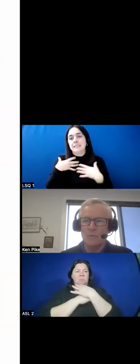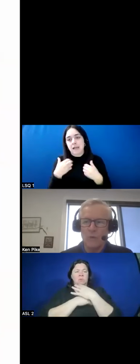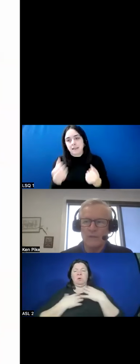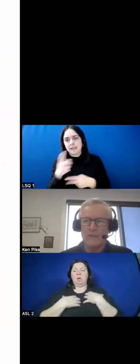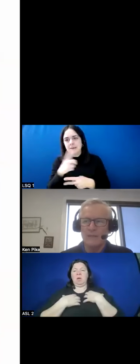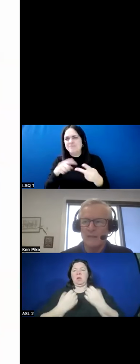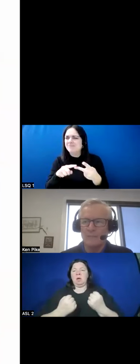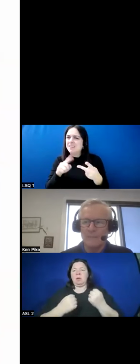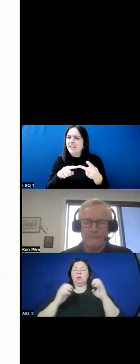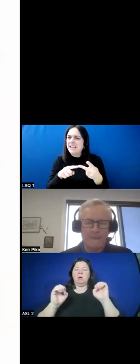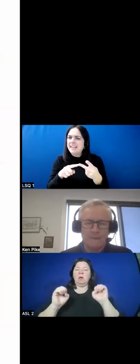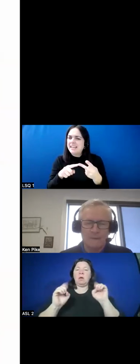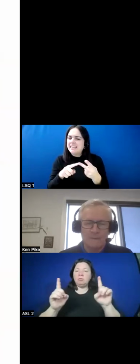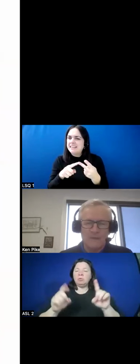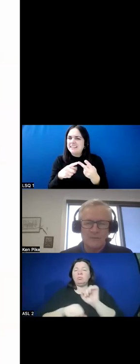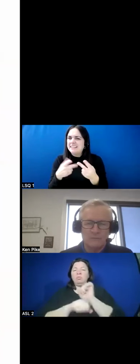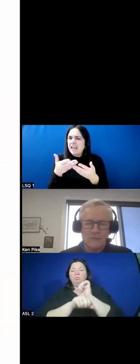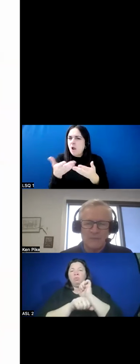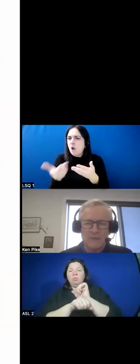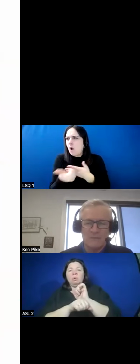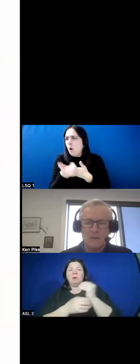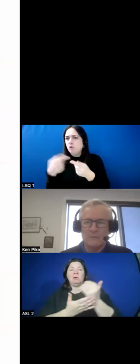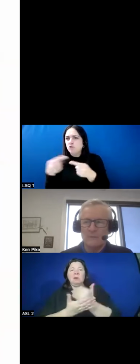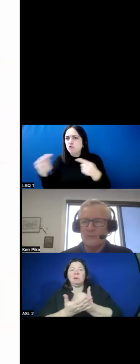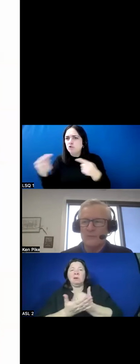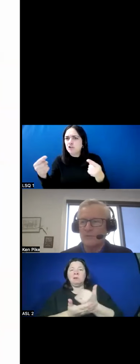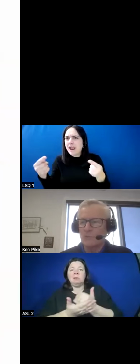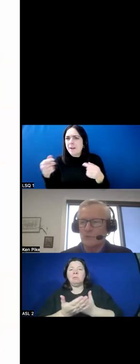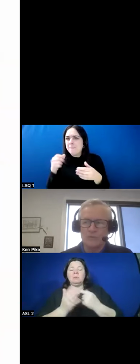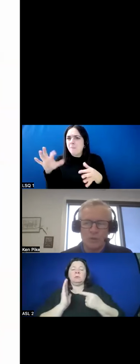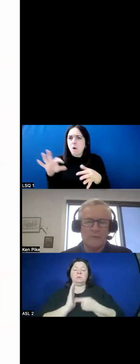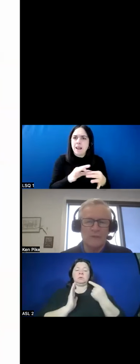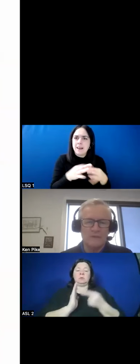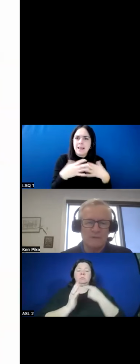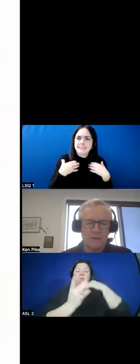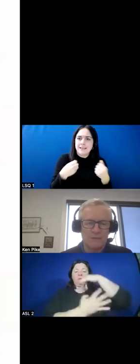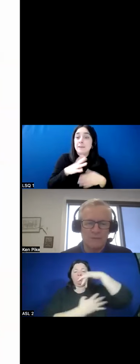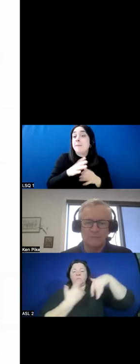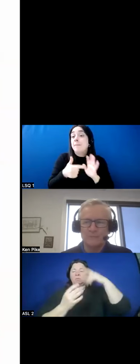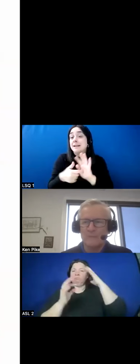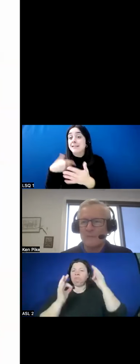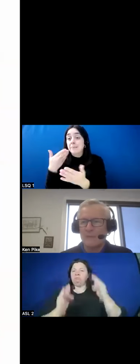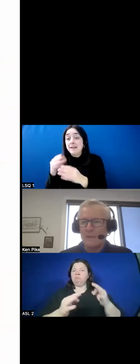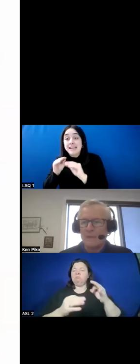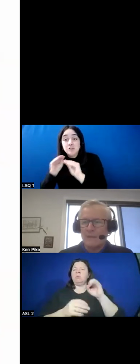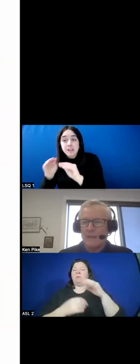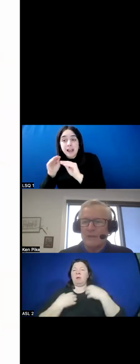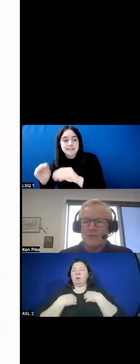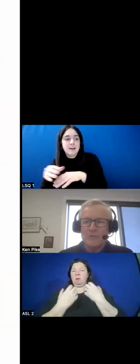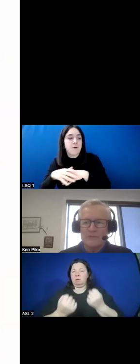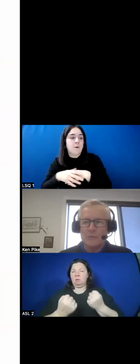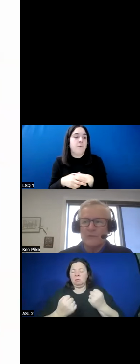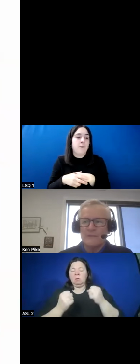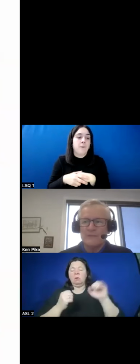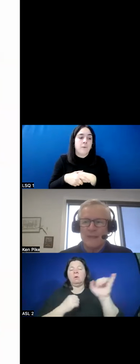influencent votre santé comme l'éducation, le travail, le revenu. C'est ce qu'on appelle parfois les déterminants sociaux de la